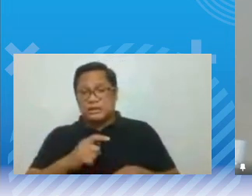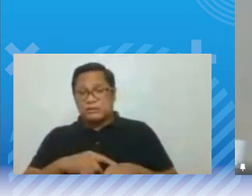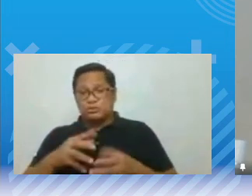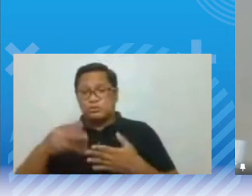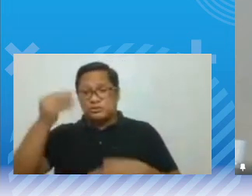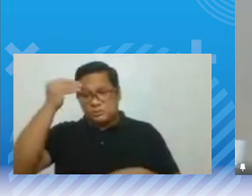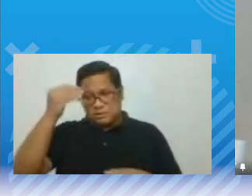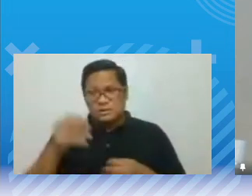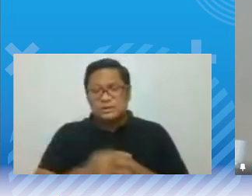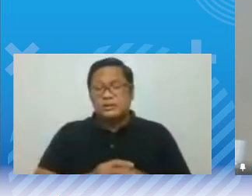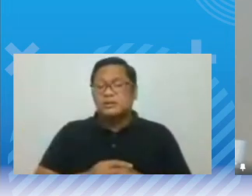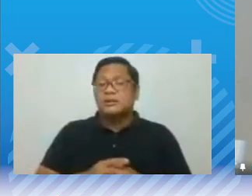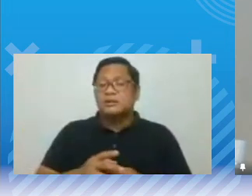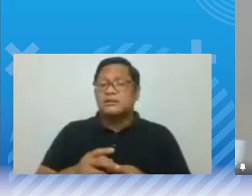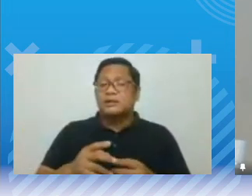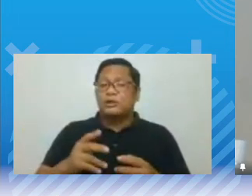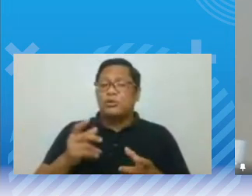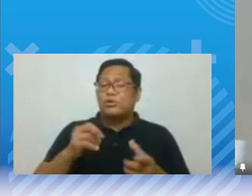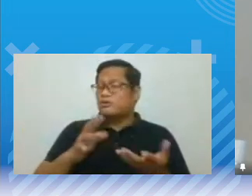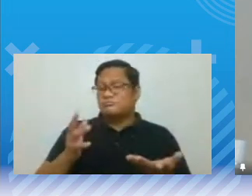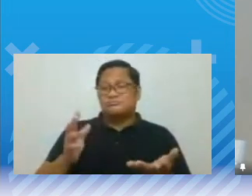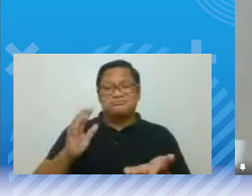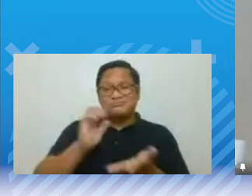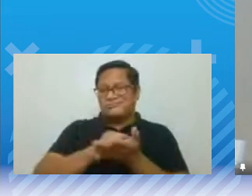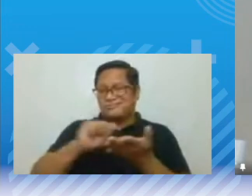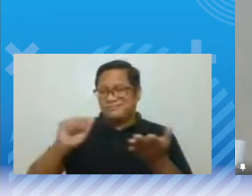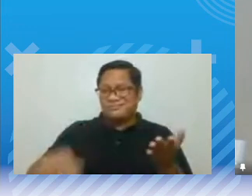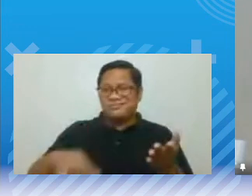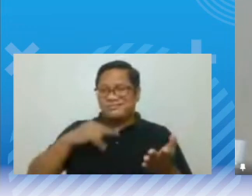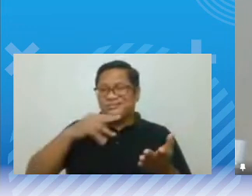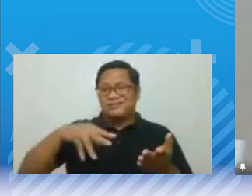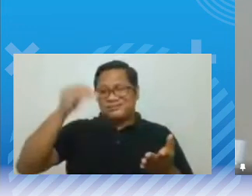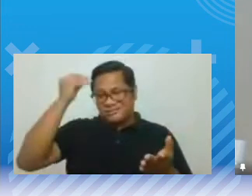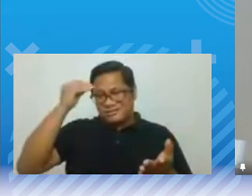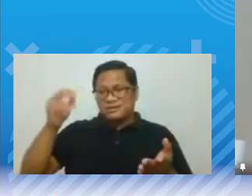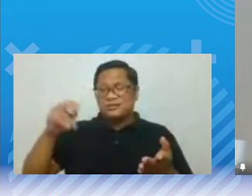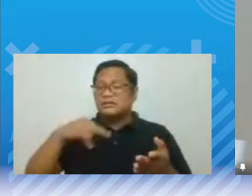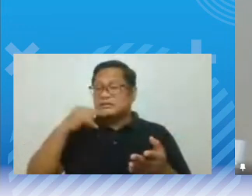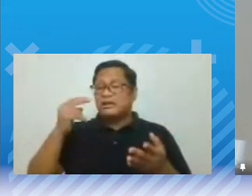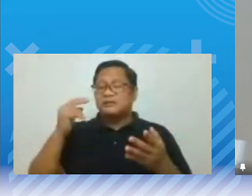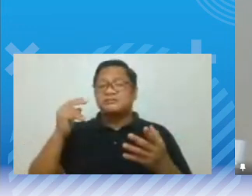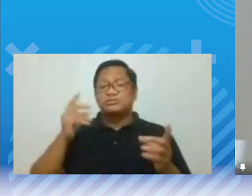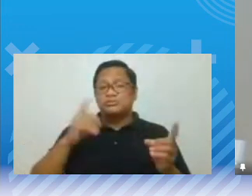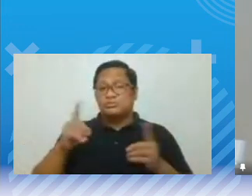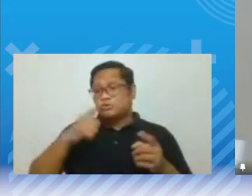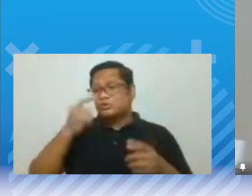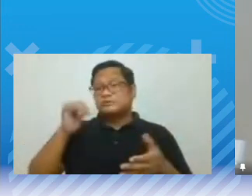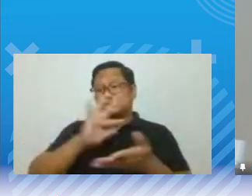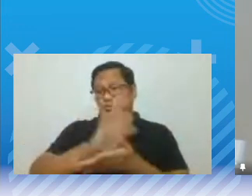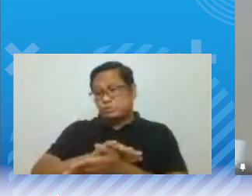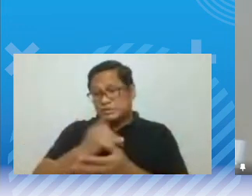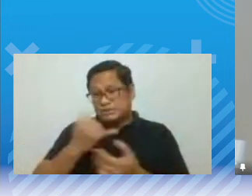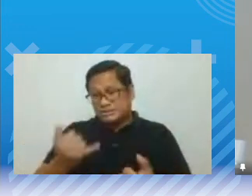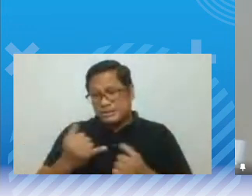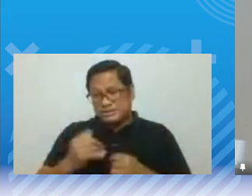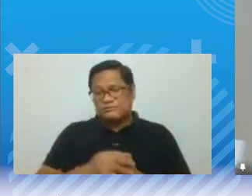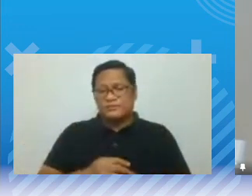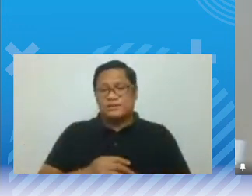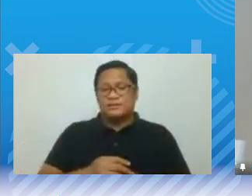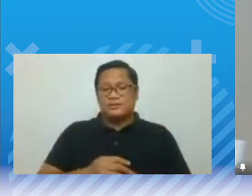new routine, unlearn yung mga hindi natin mga ginagawa prior to COVID. So para